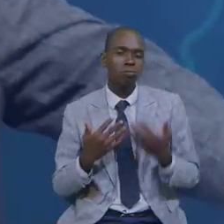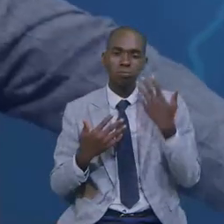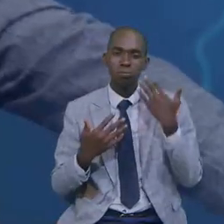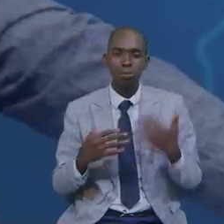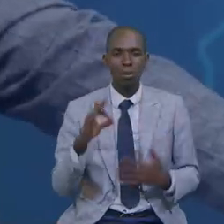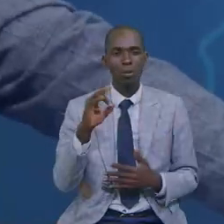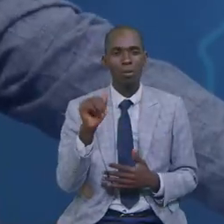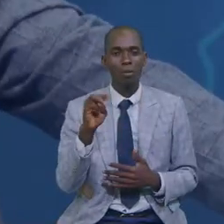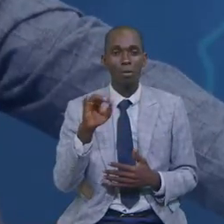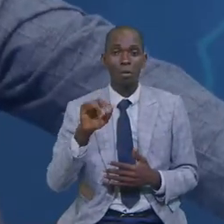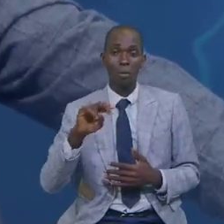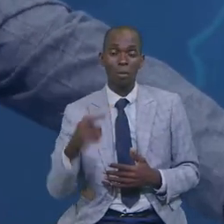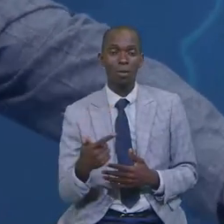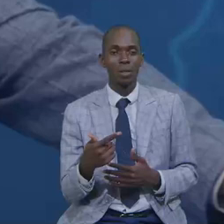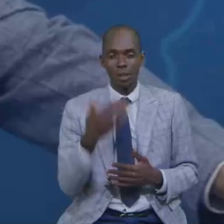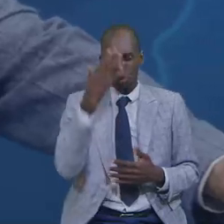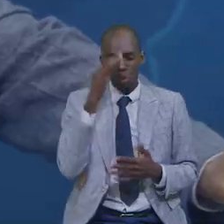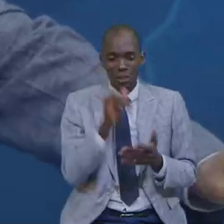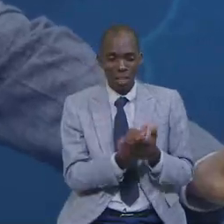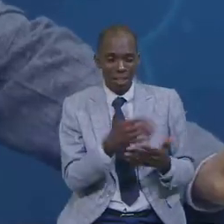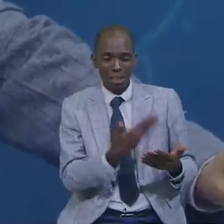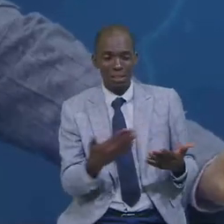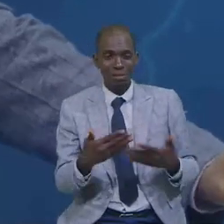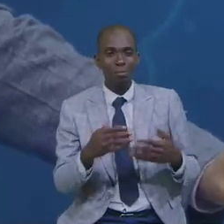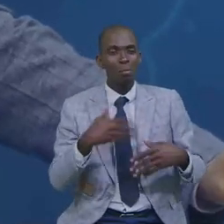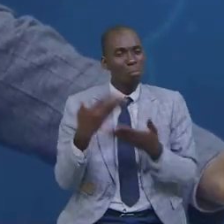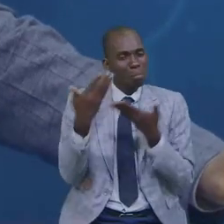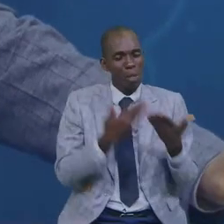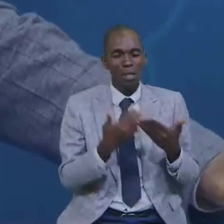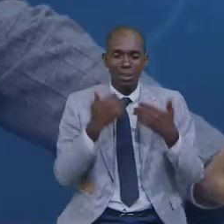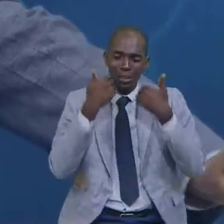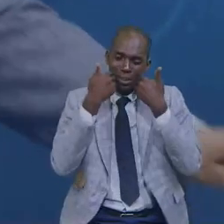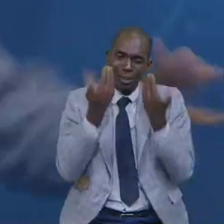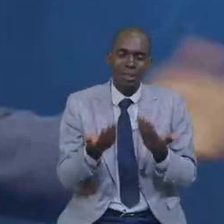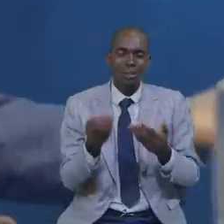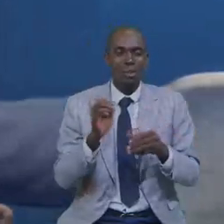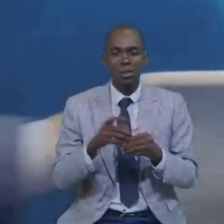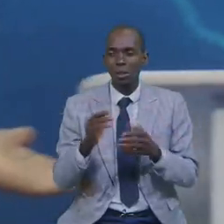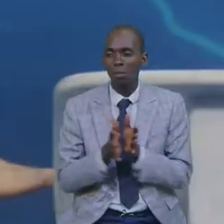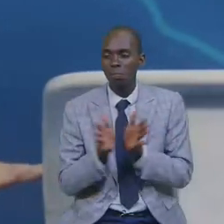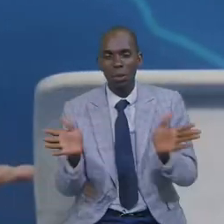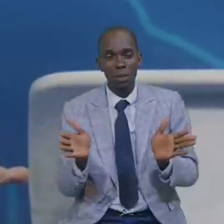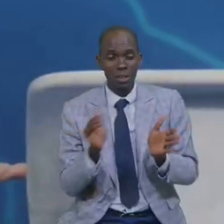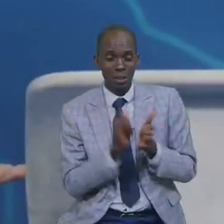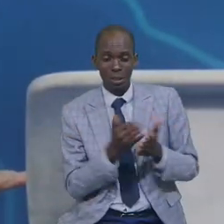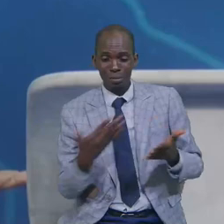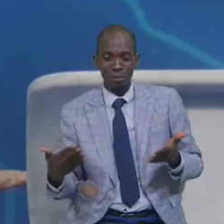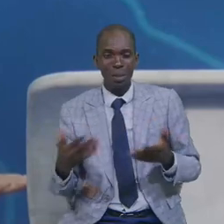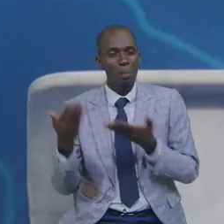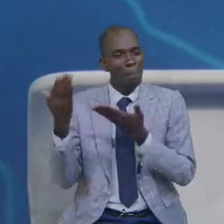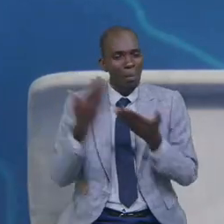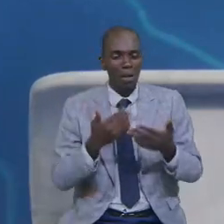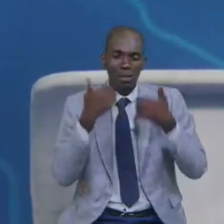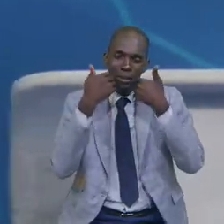parce que cela a porté là honte dans le public cela porte la honte dans la classe cela